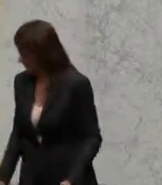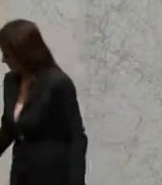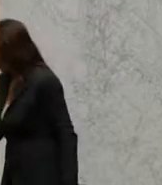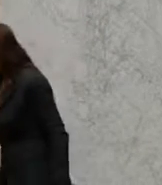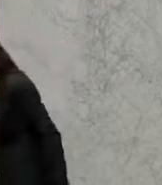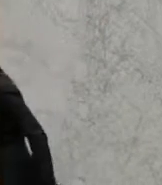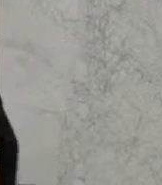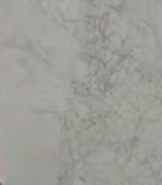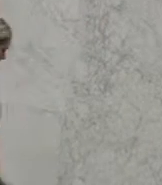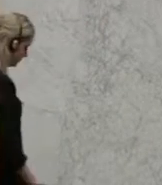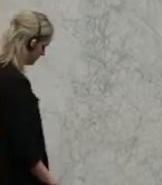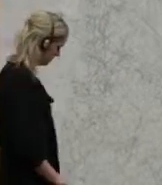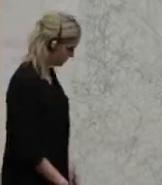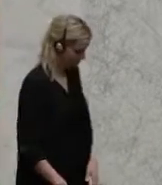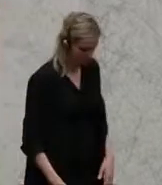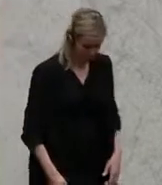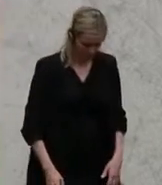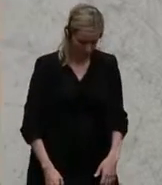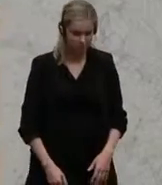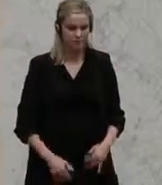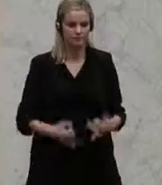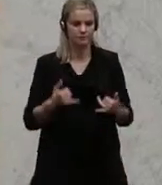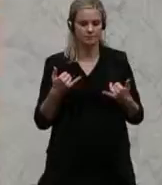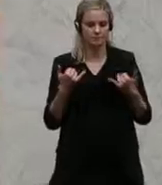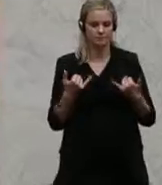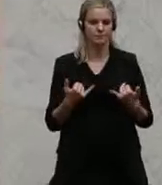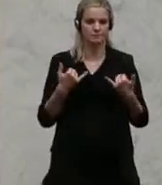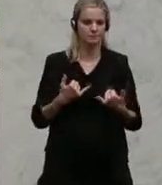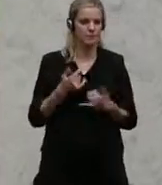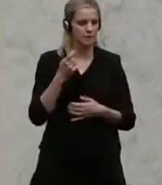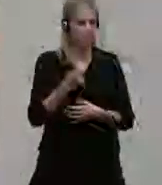Argumentiert Gabriel Obernosterer von der ÖVP.